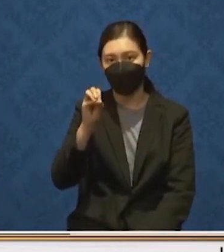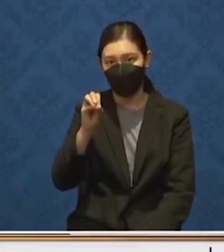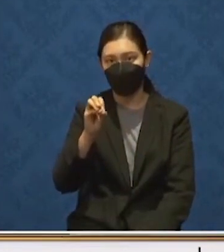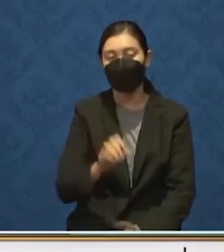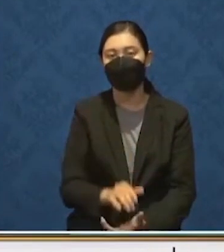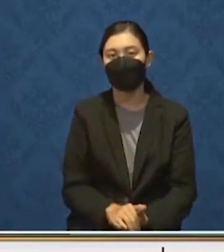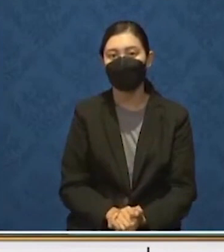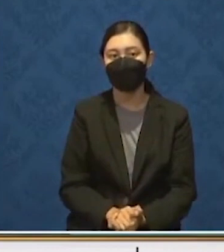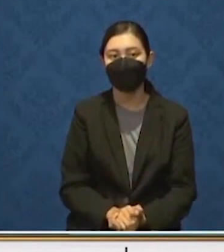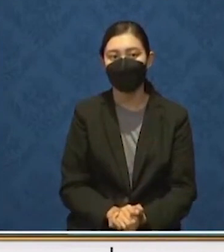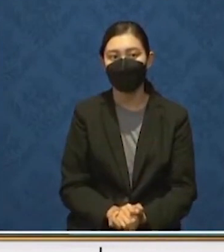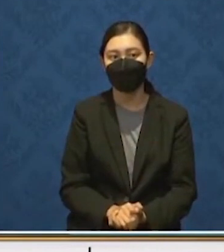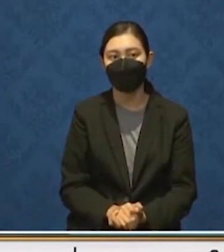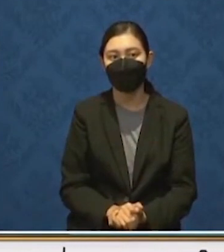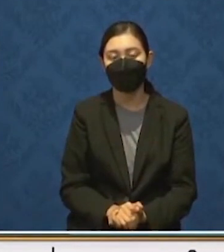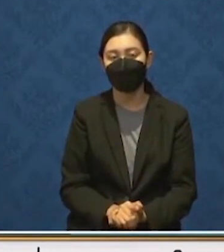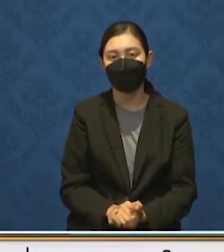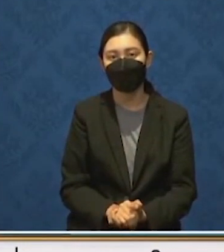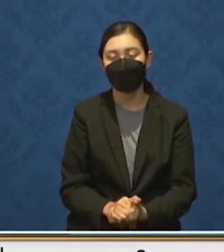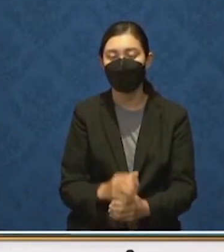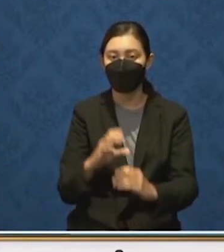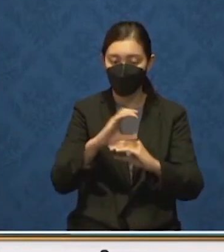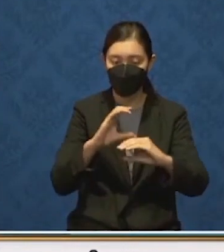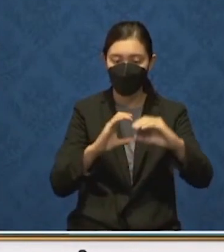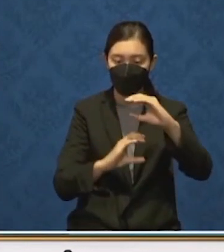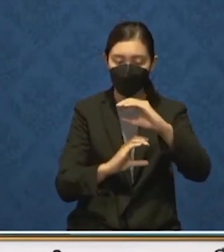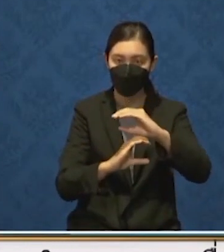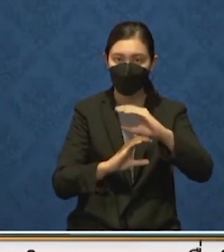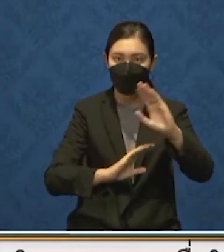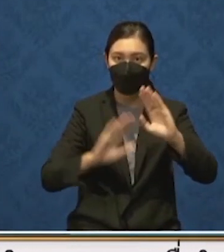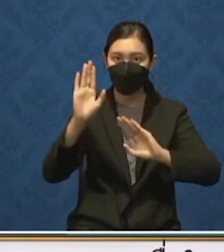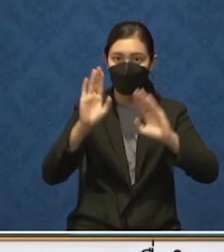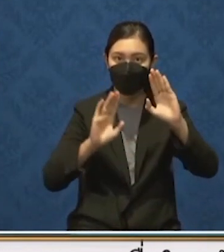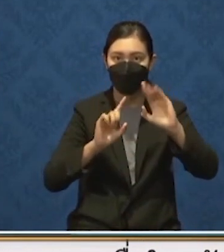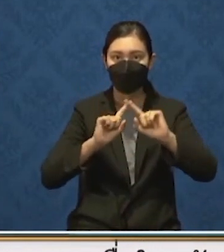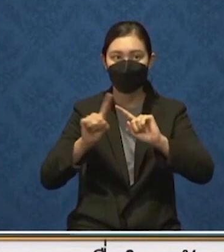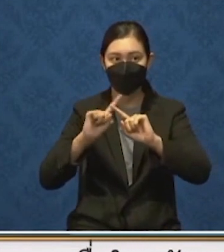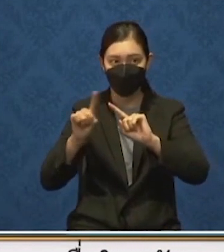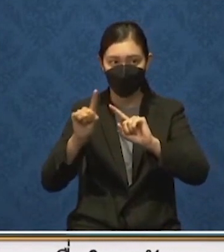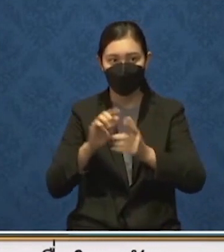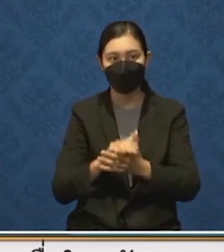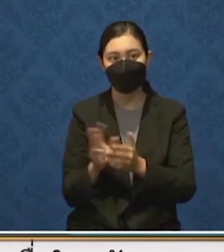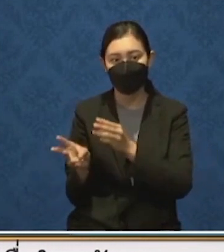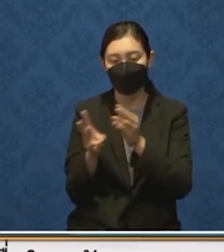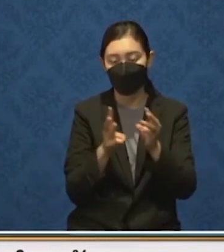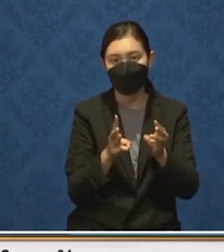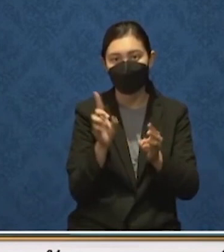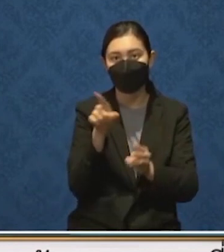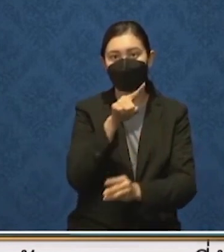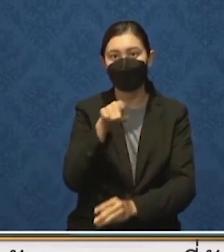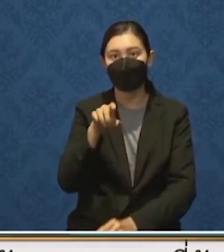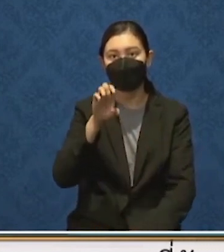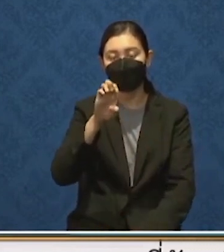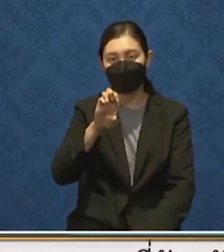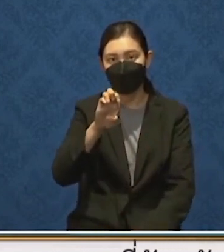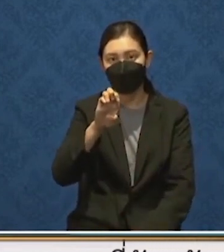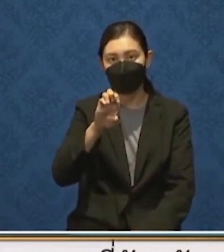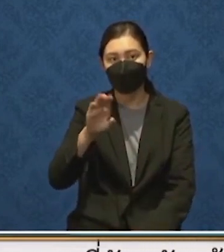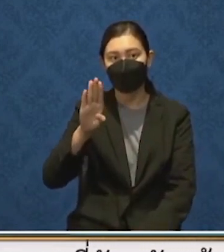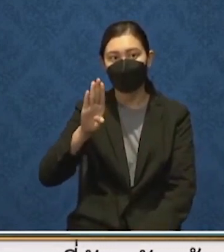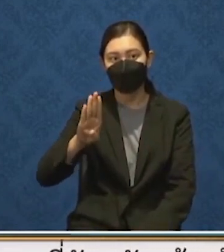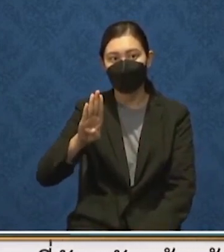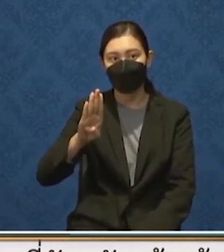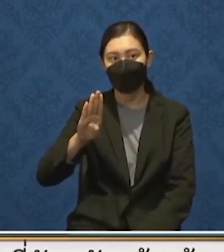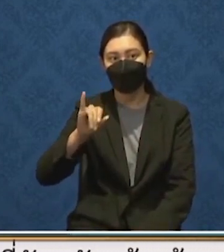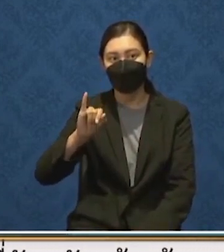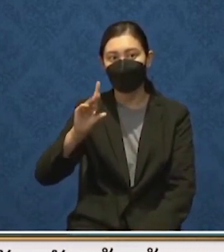ในการบษการประมูลงานก็สร้างและใช้วิธีการ e-biddingซึ่งดำเนินการโยกรบมัชีกลางกสูงนดครั้ง